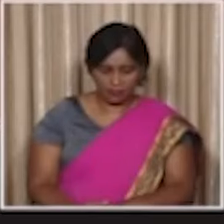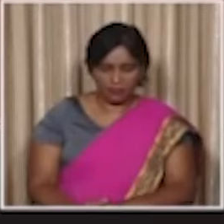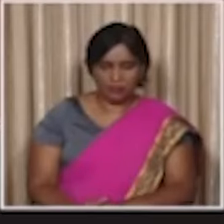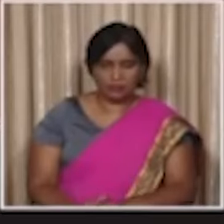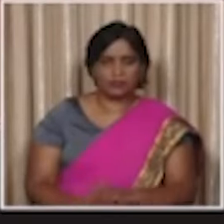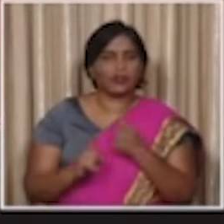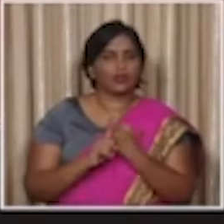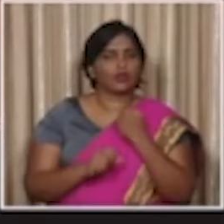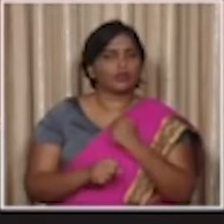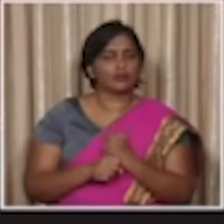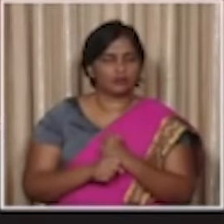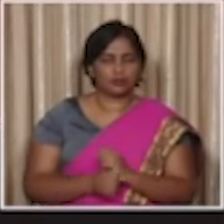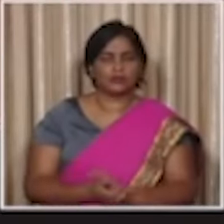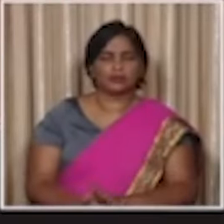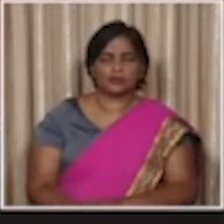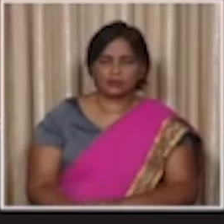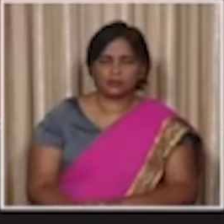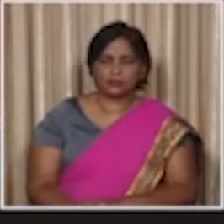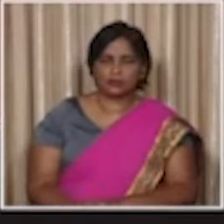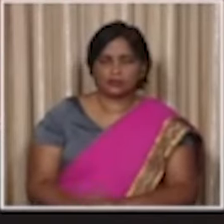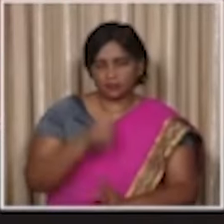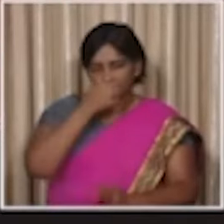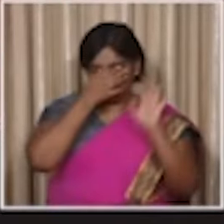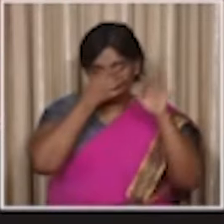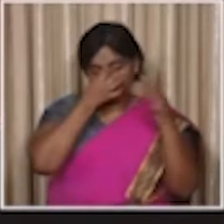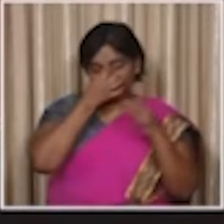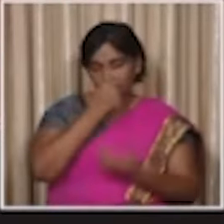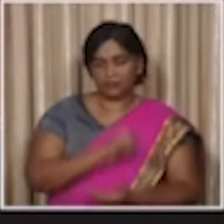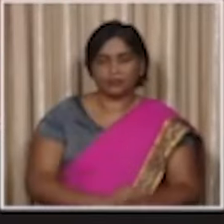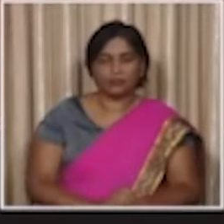ඔකිලා ගුණවාදන මැතිනිය. රාත් වලින් තොරතුරු. ඇබ්සන්ට්. සංජීවදී. සංජීව